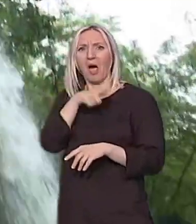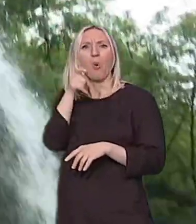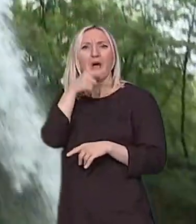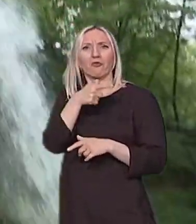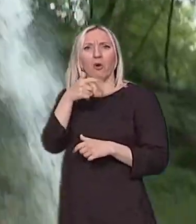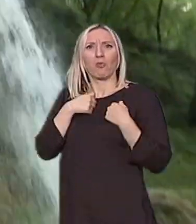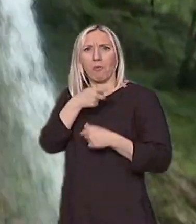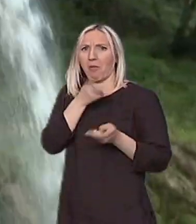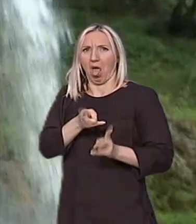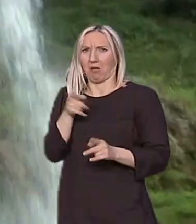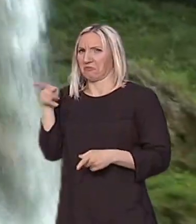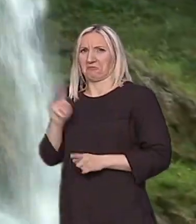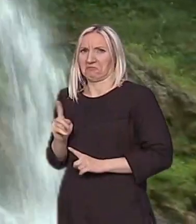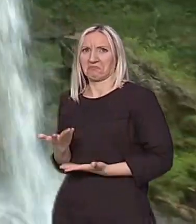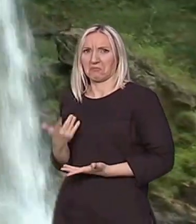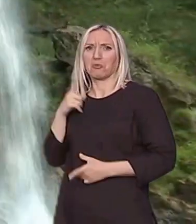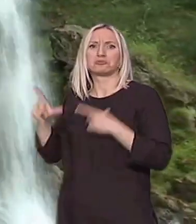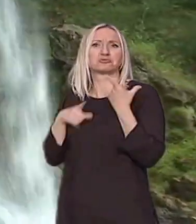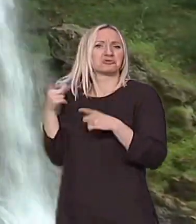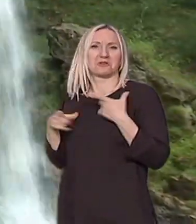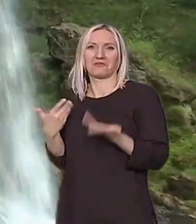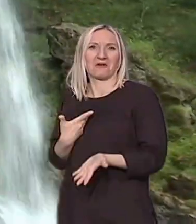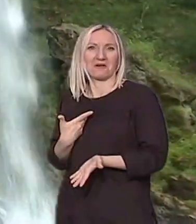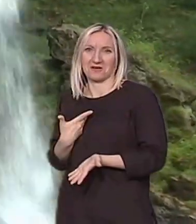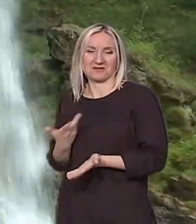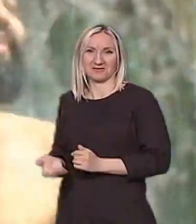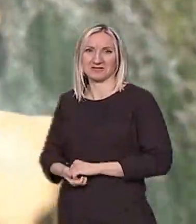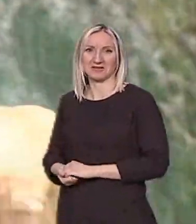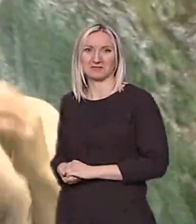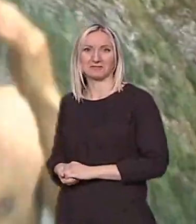sam. My country, so I enjoyed it.